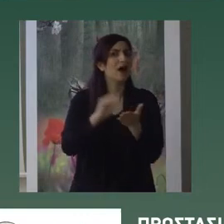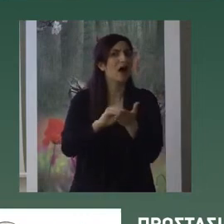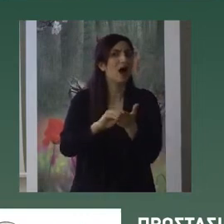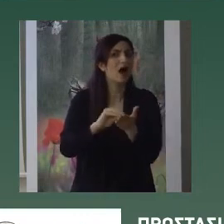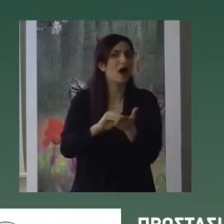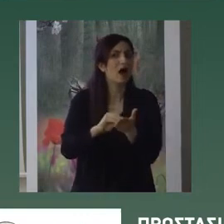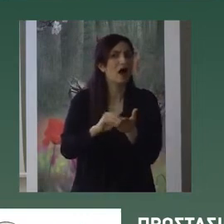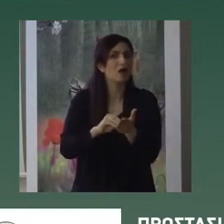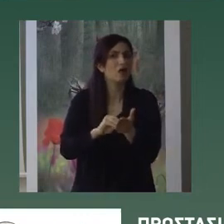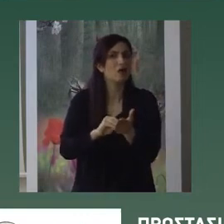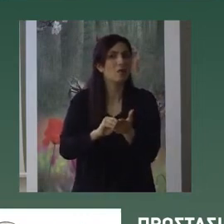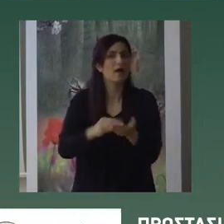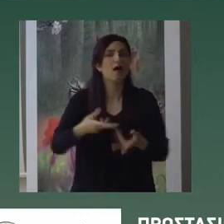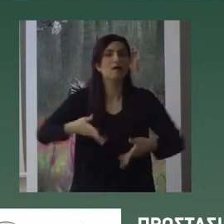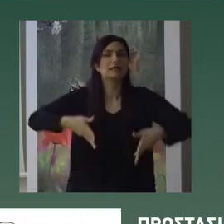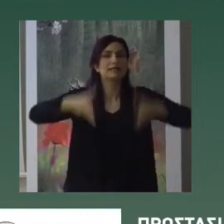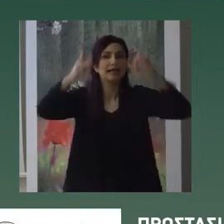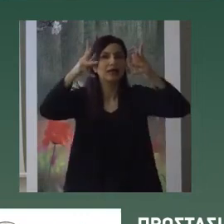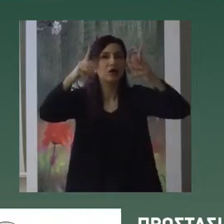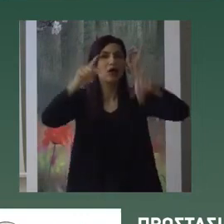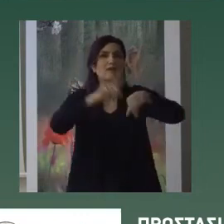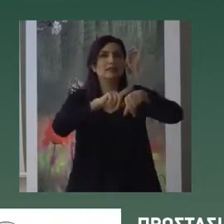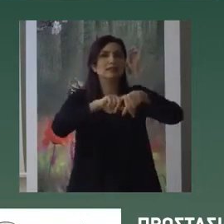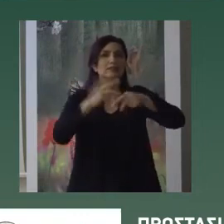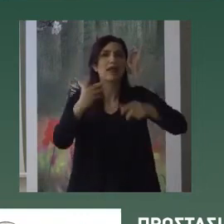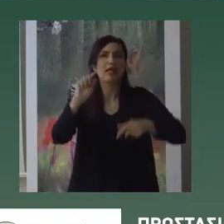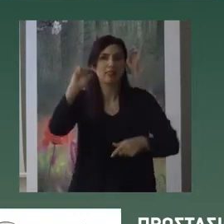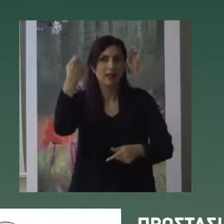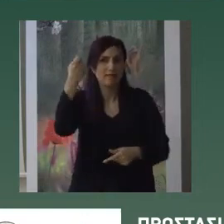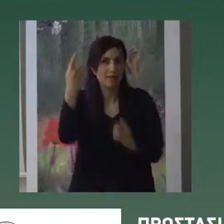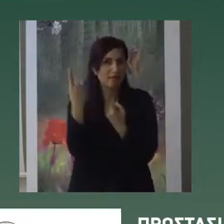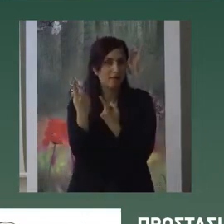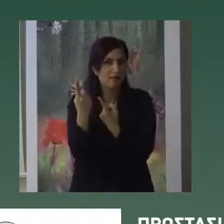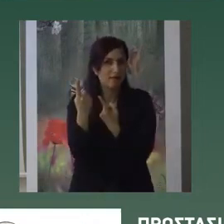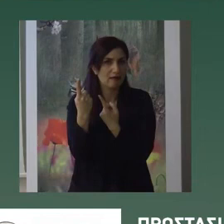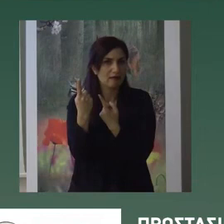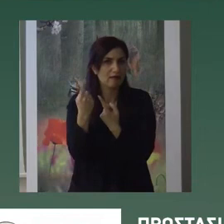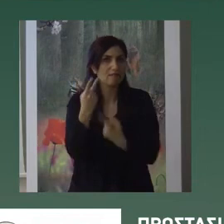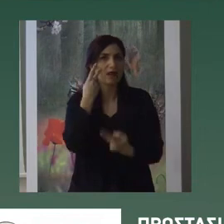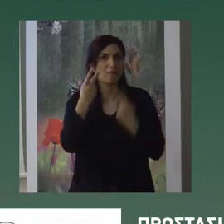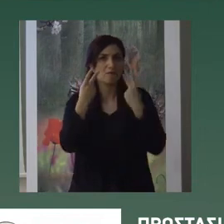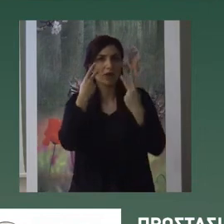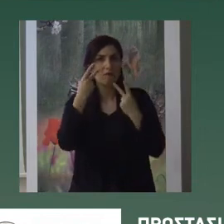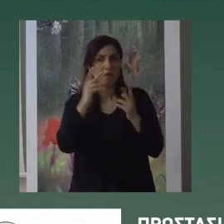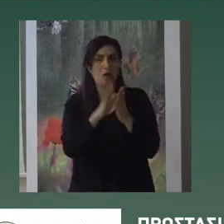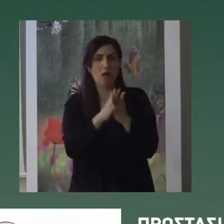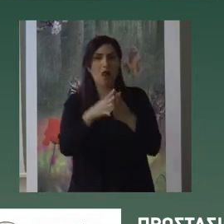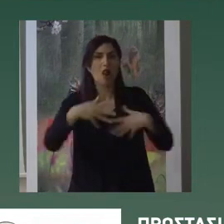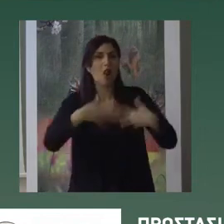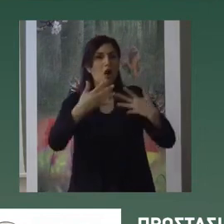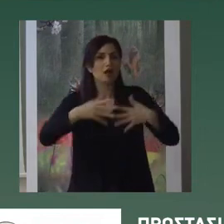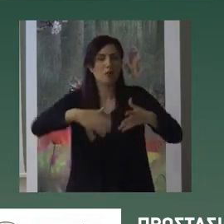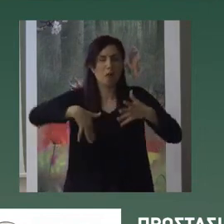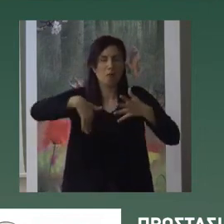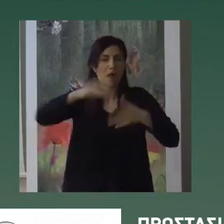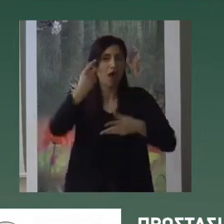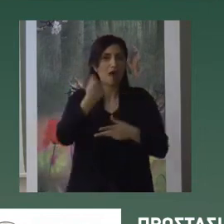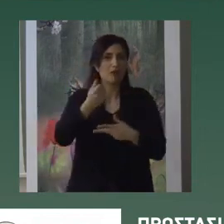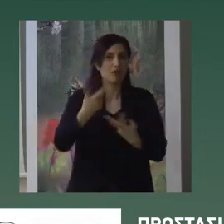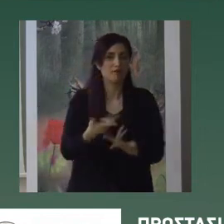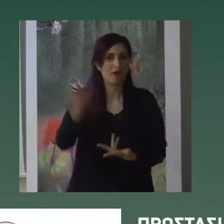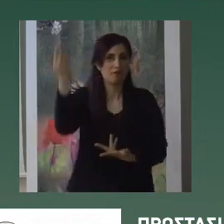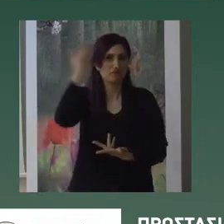βλέπουμε και στους λογαριασμούς μας, το βλέπουμε και τι συμβαίνει και στην ενεργειακή κρίση. Αυτή είναι μια τυπική κατανομή ενός κτιρίου, ενός εμπορικού